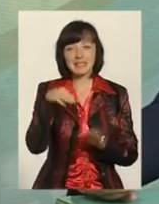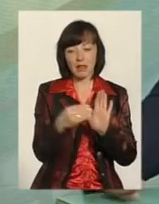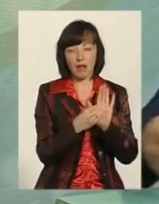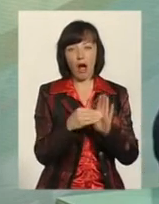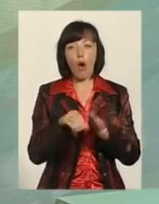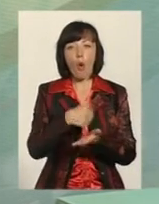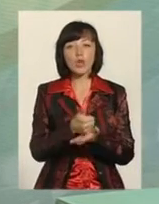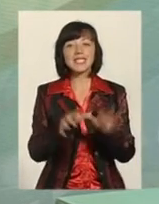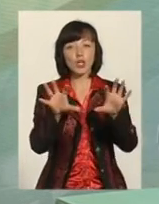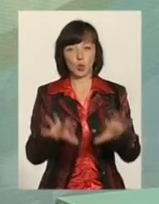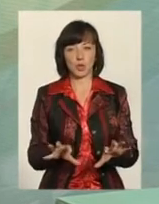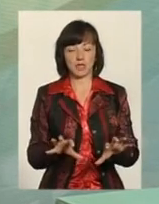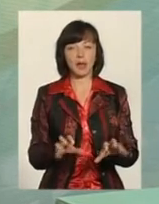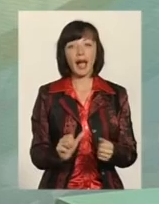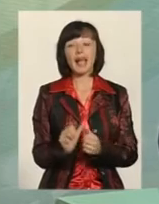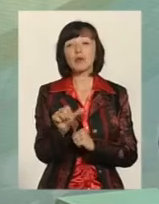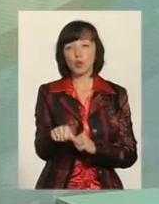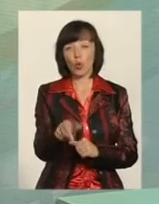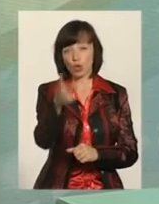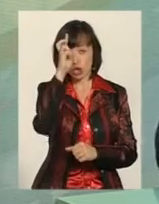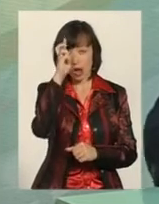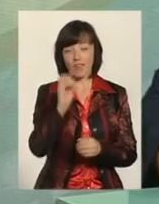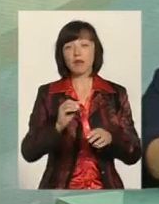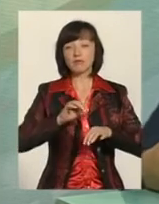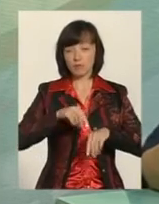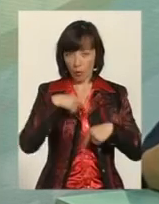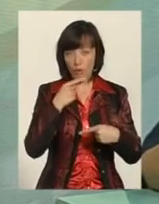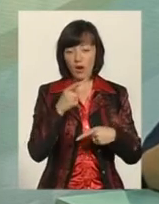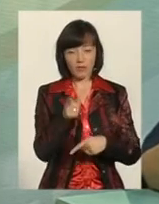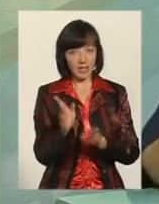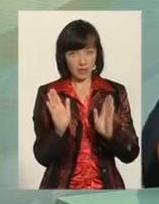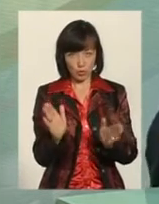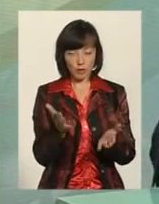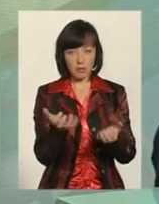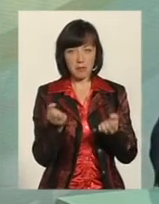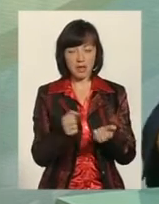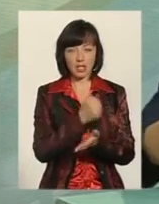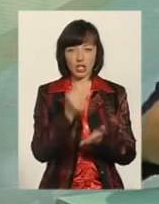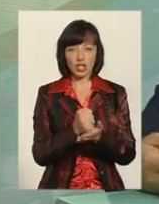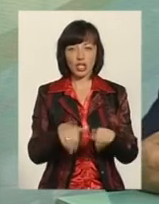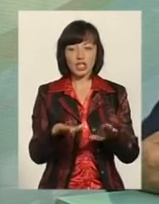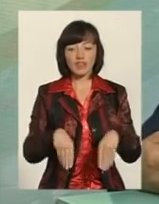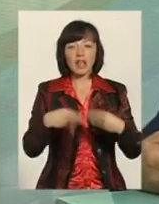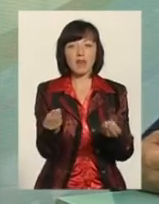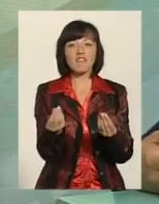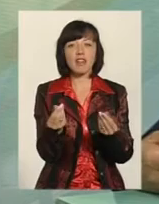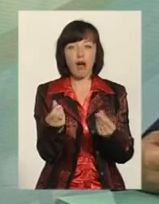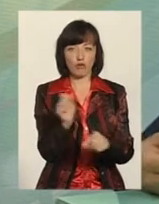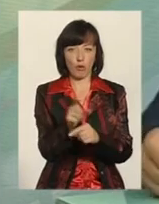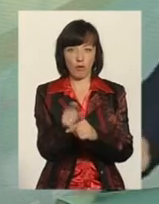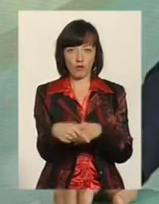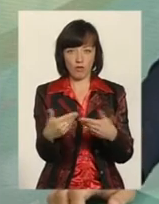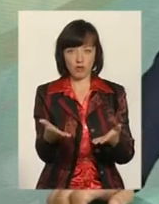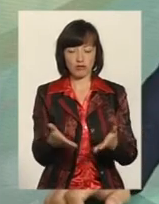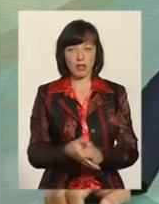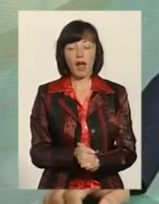Конституції. Крім того, держава декларує, що ви не тільки будете приймати рішення, ми віддаємо вам фінансові повноваження.